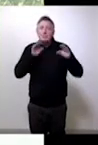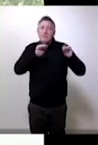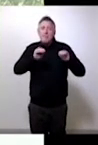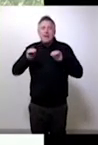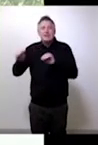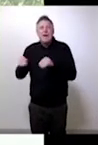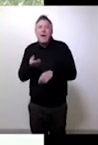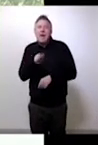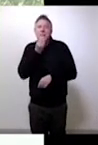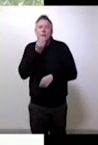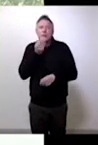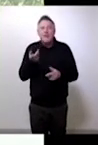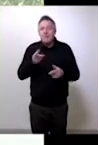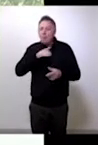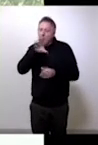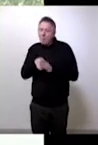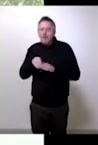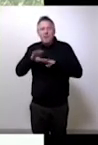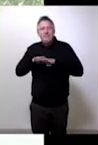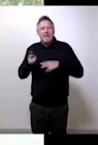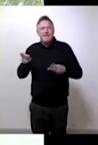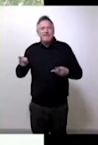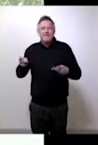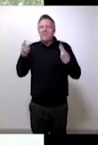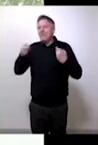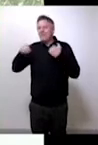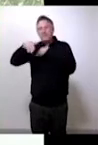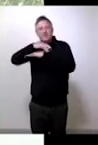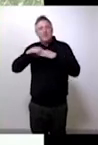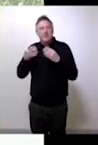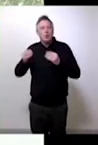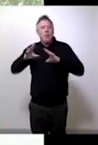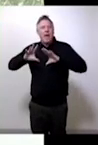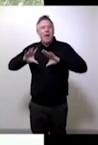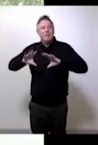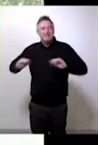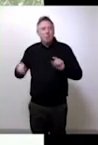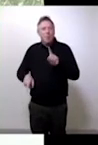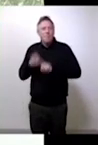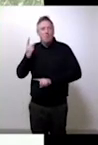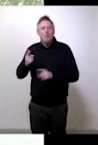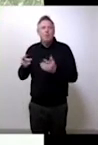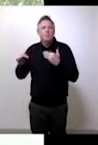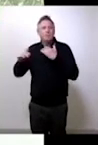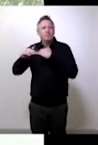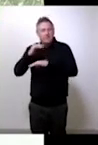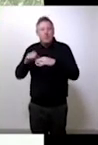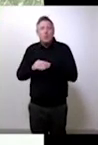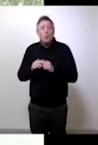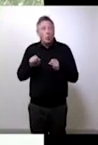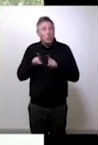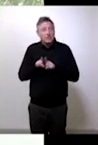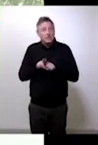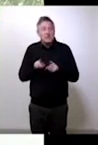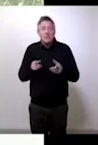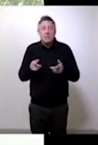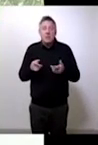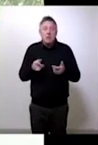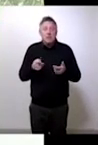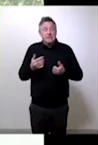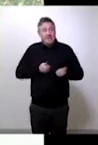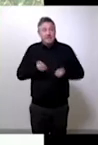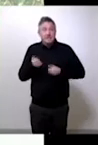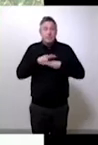vie et de l'apaisement aussi dans ces quartiers. Et puis renforcer l'offre en équipement public et